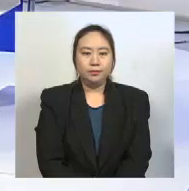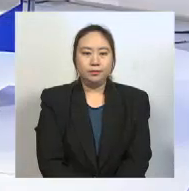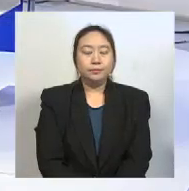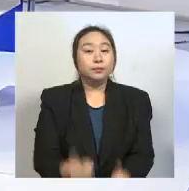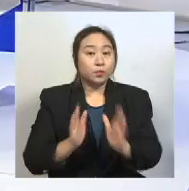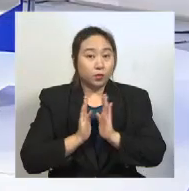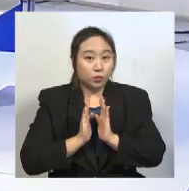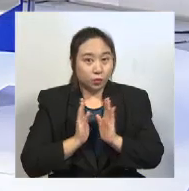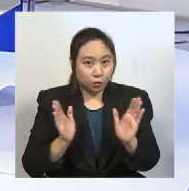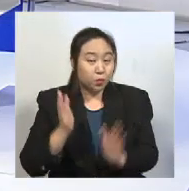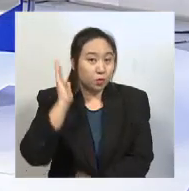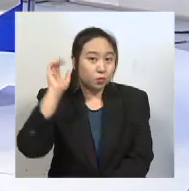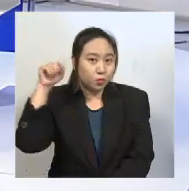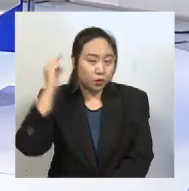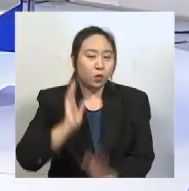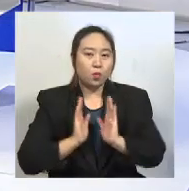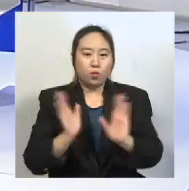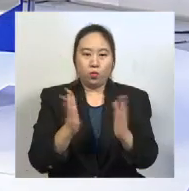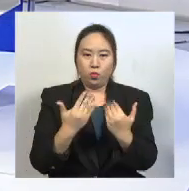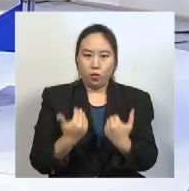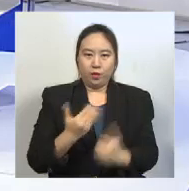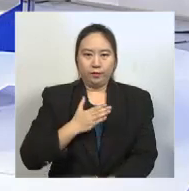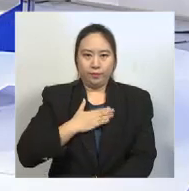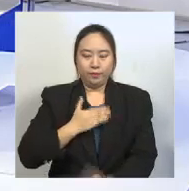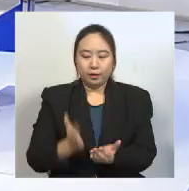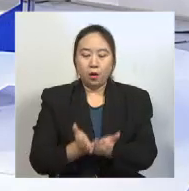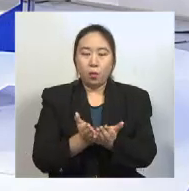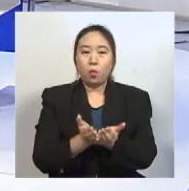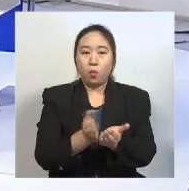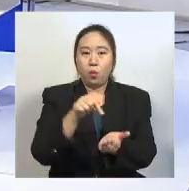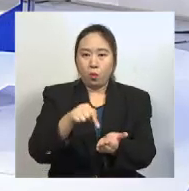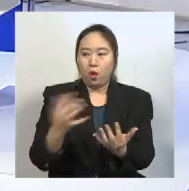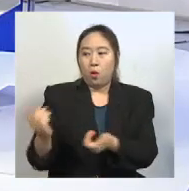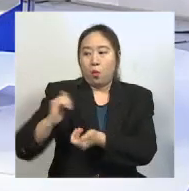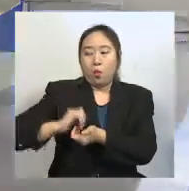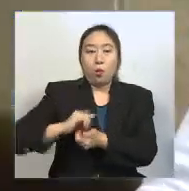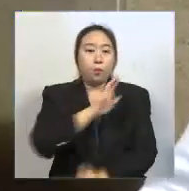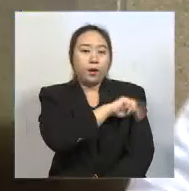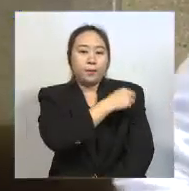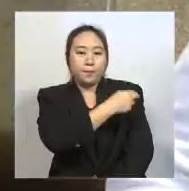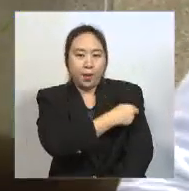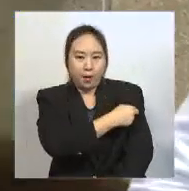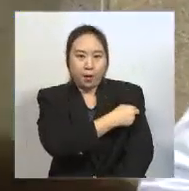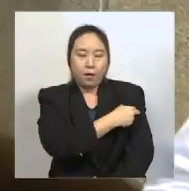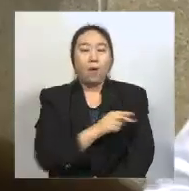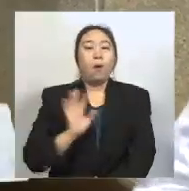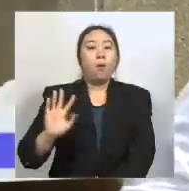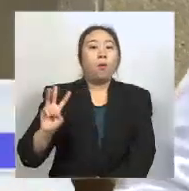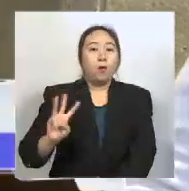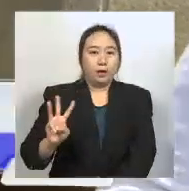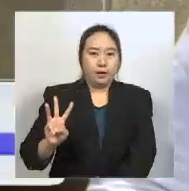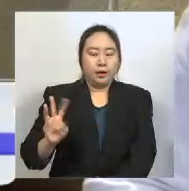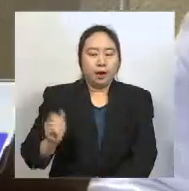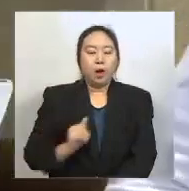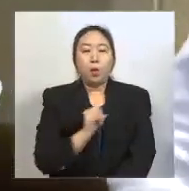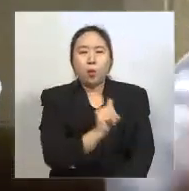ค่ะขอบคุณคุณปวีณาคุณสุภนันท์ค่ะตอนนี้หนุ้ยมาลงเรือร่วมภารกิจกับคุณหมอนะคะจากสาธารณสุขวารินชำราบนะคะในการลง